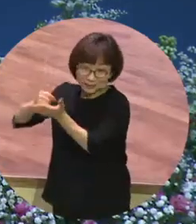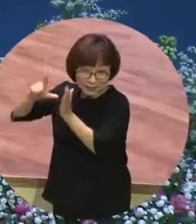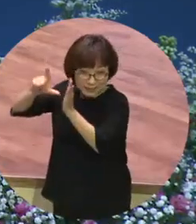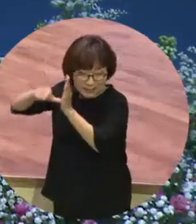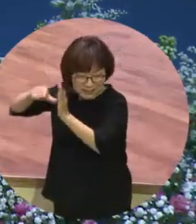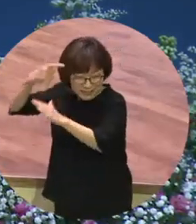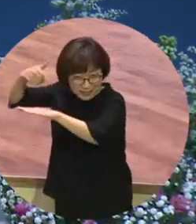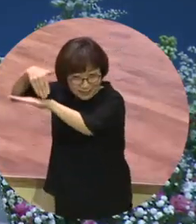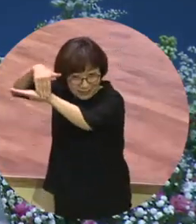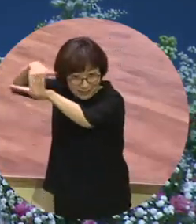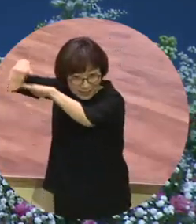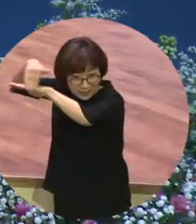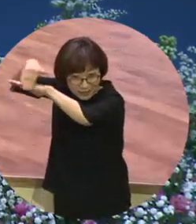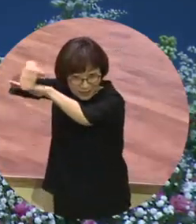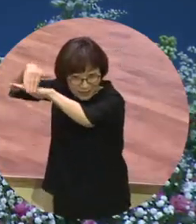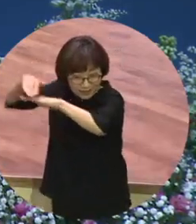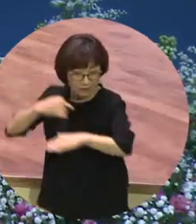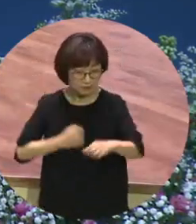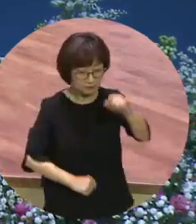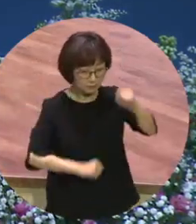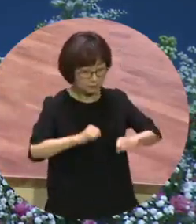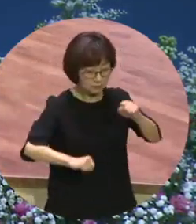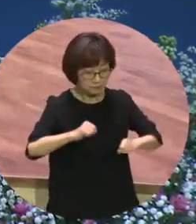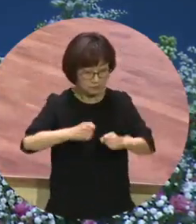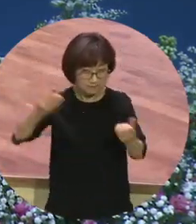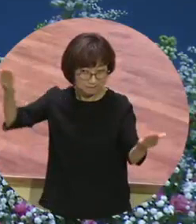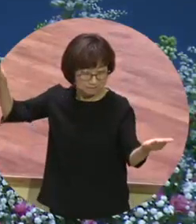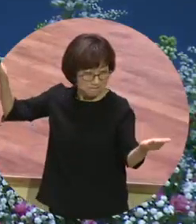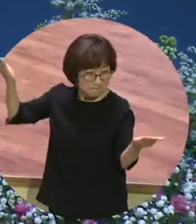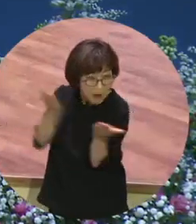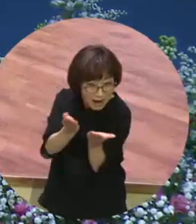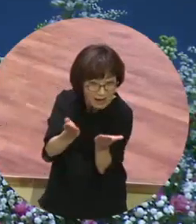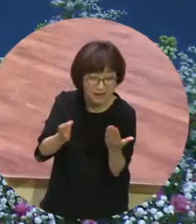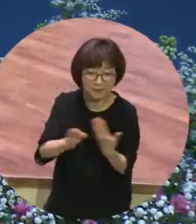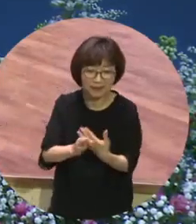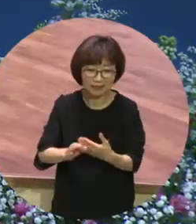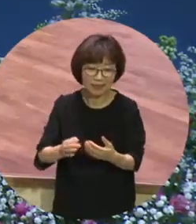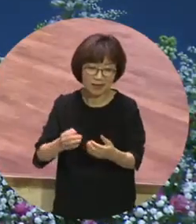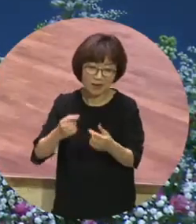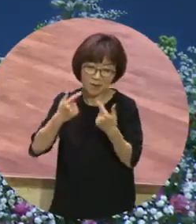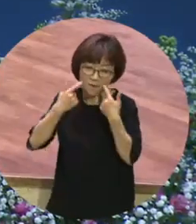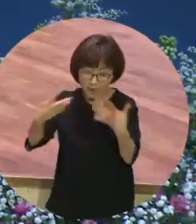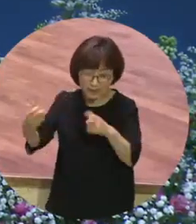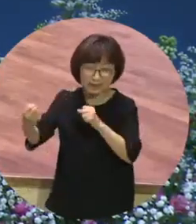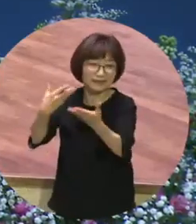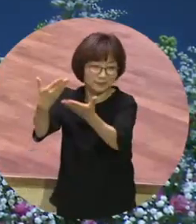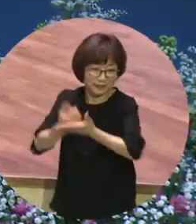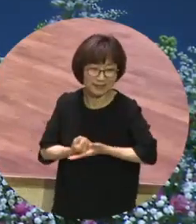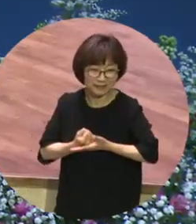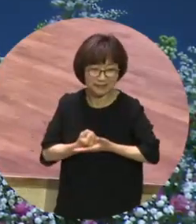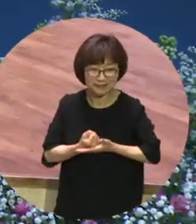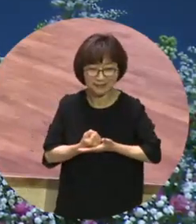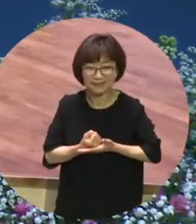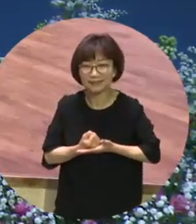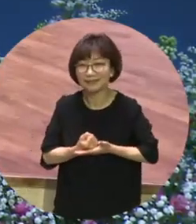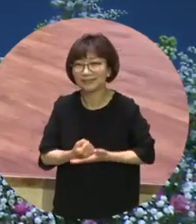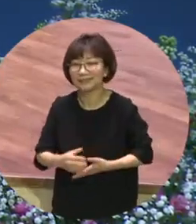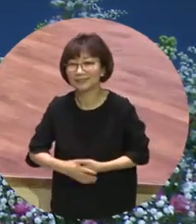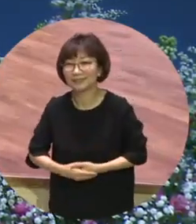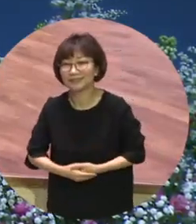내가 맞추어지게 되면 그 삶은 견고한 응답 속으로 들어가게 돼 있어요.